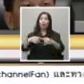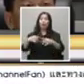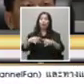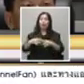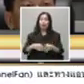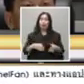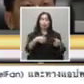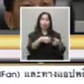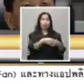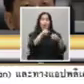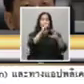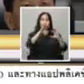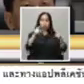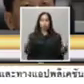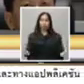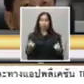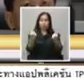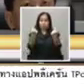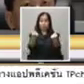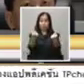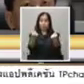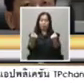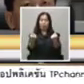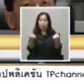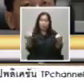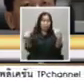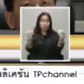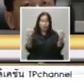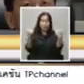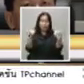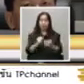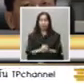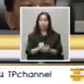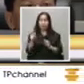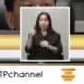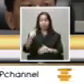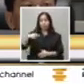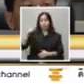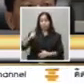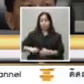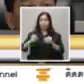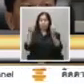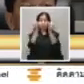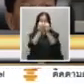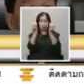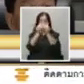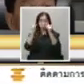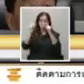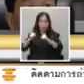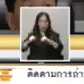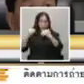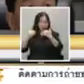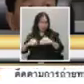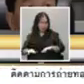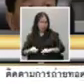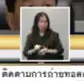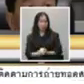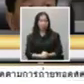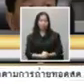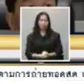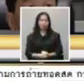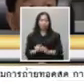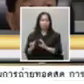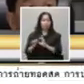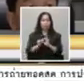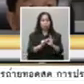ฐบาลท่านหนึ่งขึ้นมาทักท้วงนะครับว่าศาลรัฐธรรมนูญมีคำสั่งแล้วมีคำวินิจฉัยแล้วมันผูกพันทุกอง